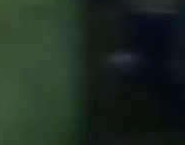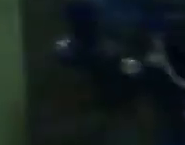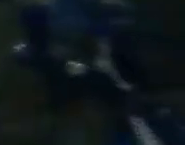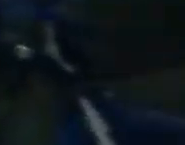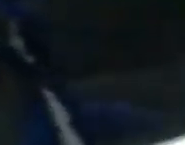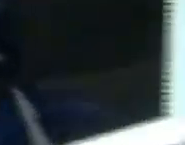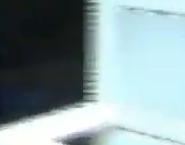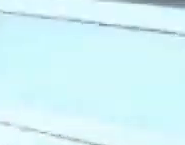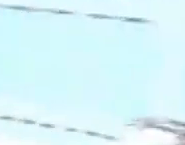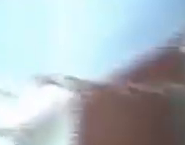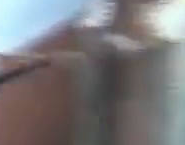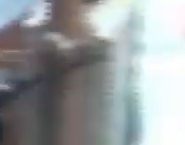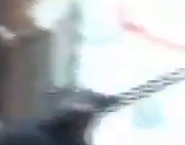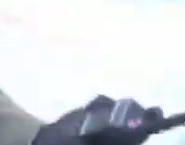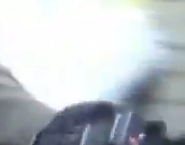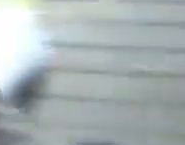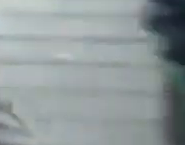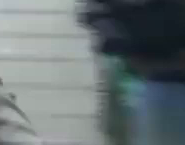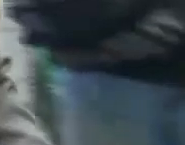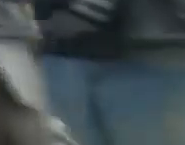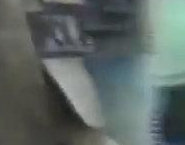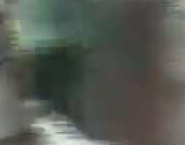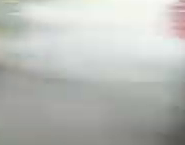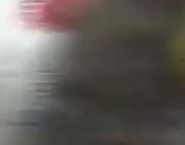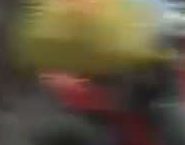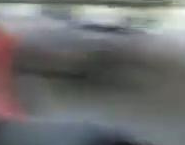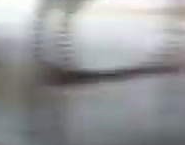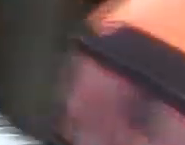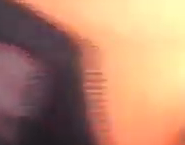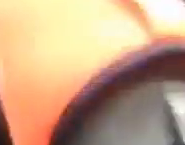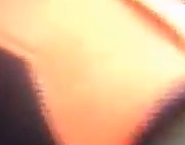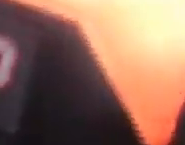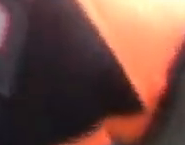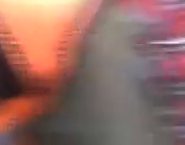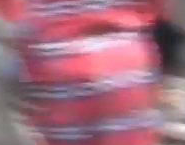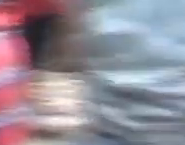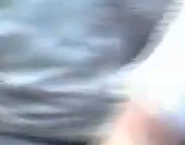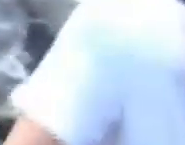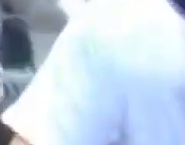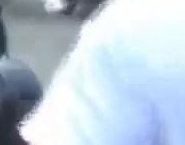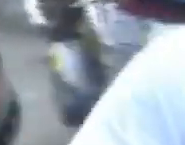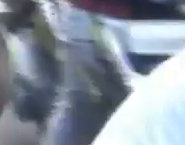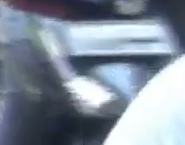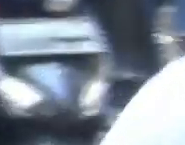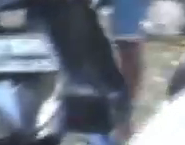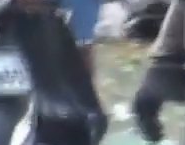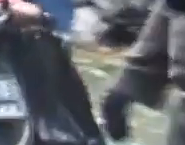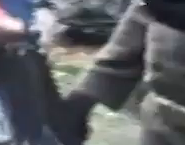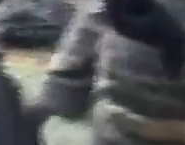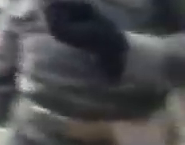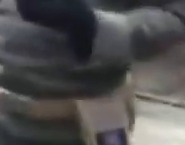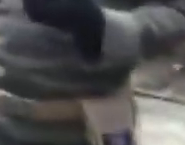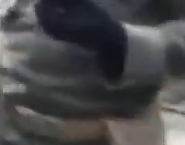Sebagian pengunjung pasar yang tidak menggunakan masker kabur saat melihat petugas datang. Namun sebagian lagi tidak terima karena merasa